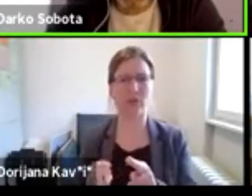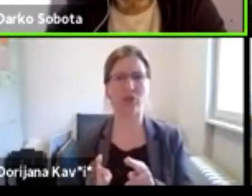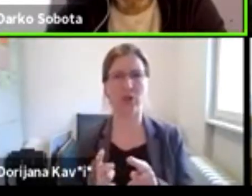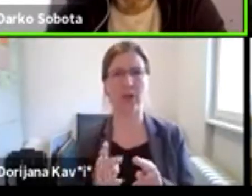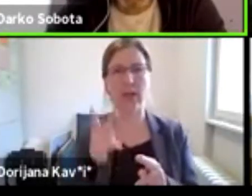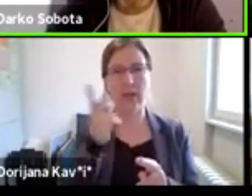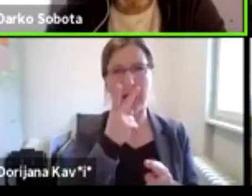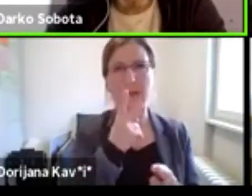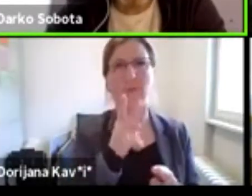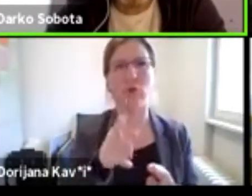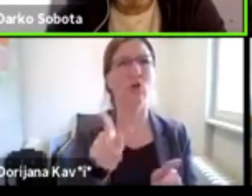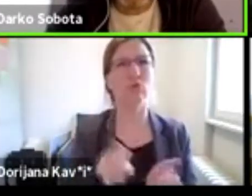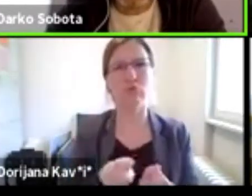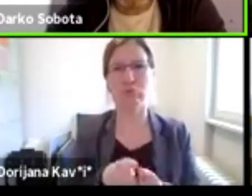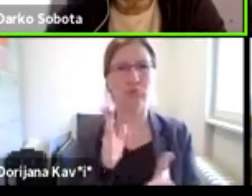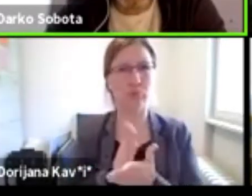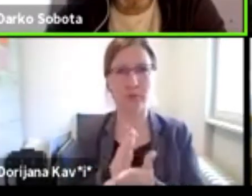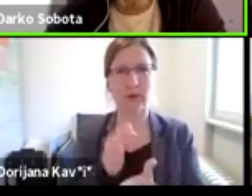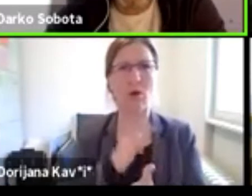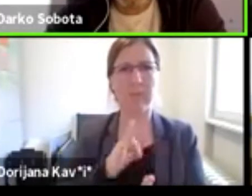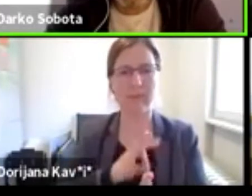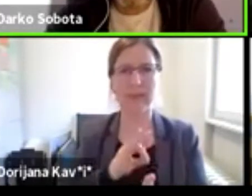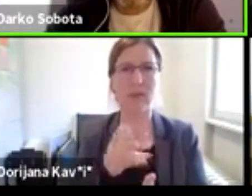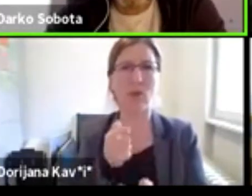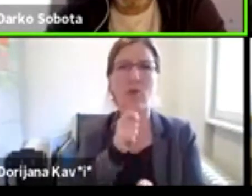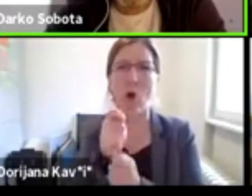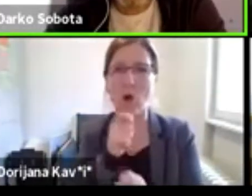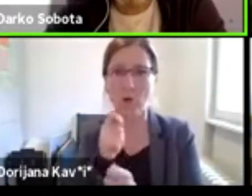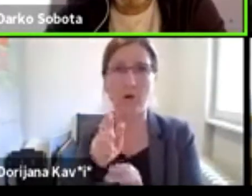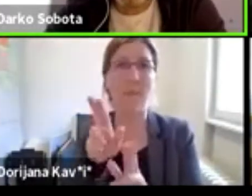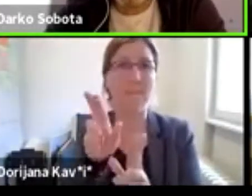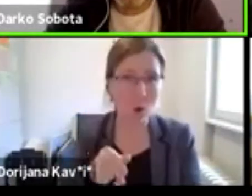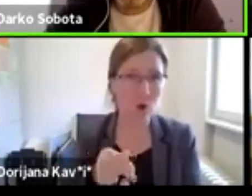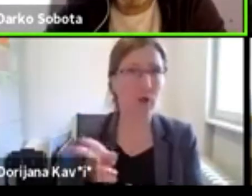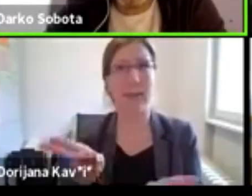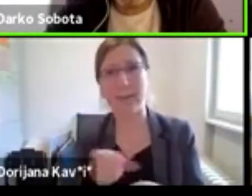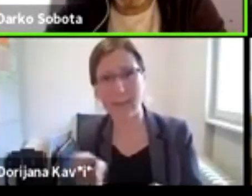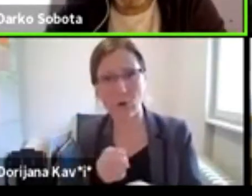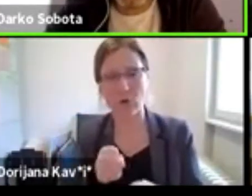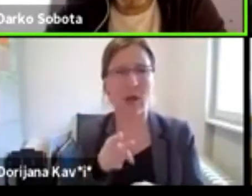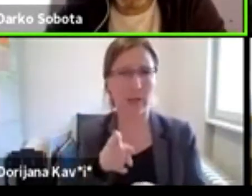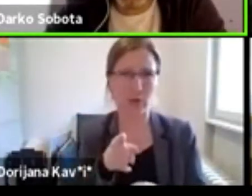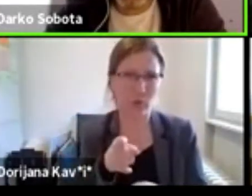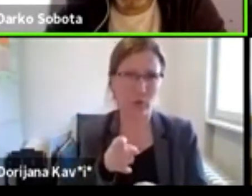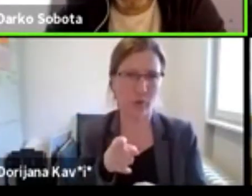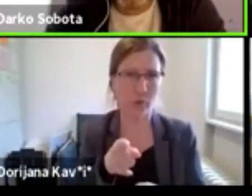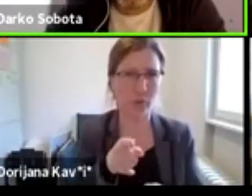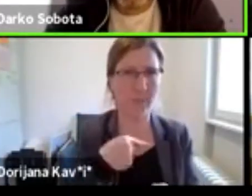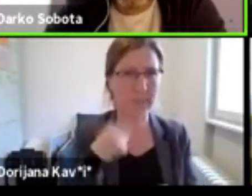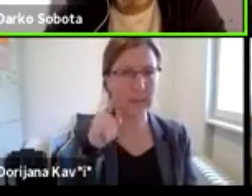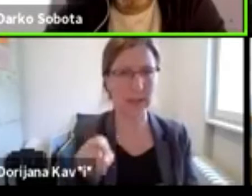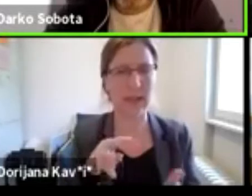se konzultiramo da li je to u tom času moguće ili nije moguće, ali stvarno smatram da na taj